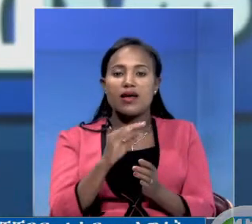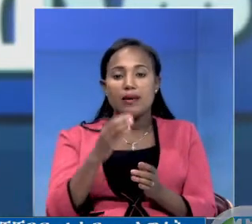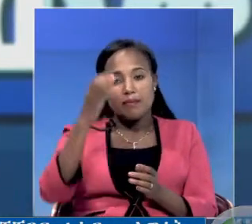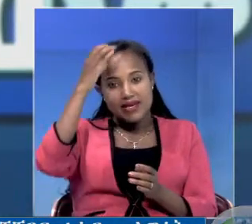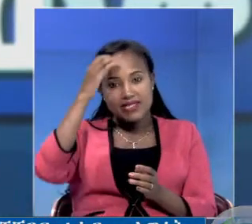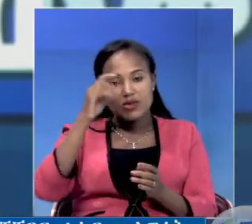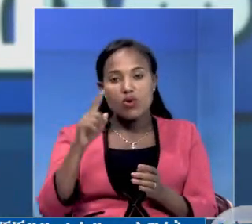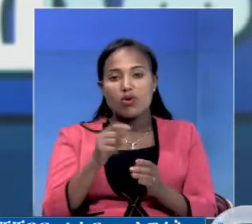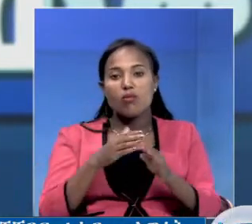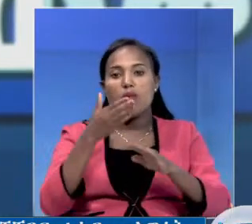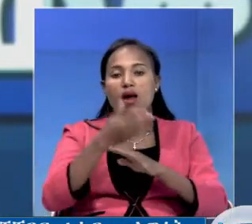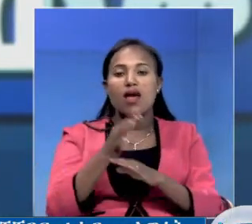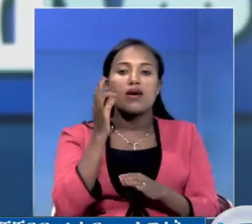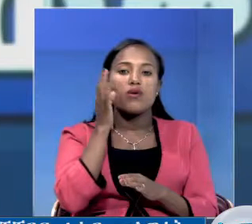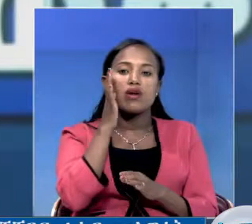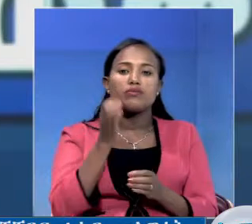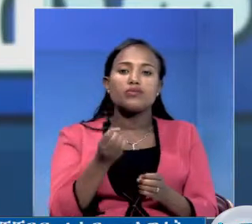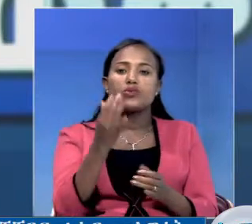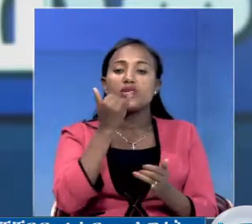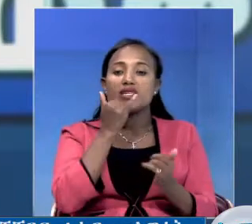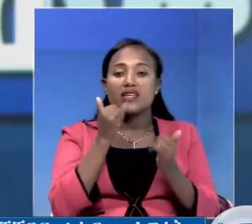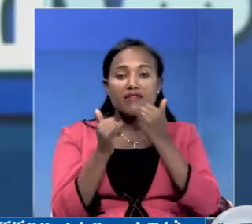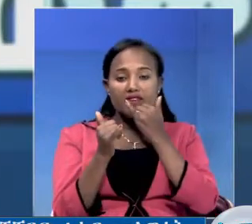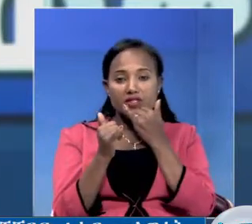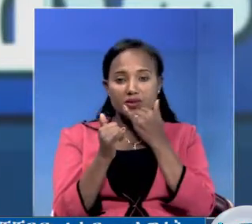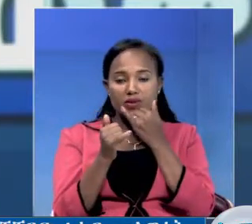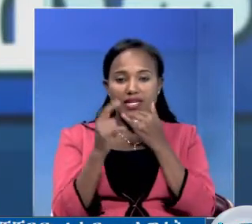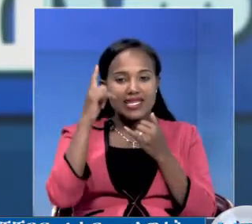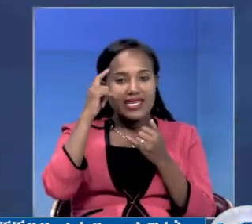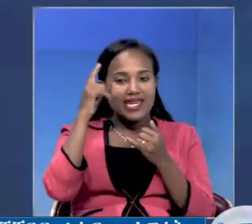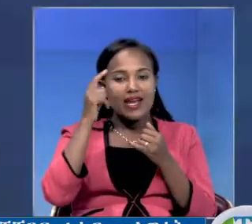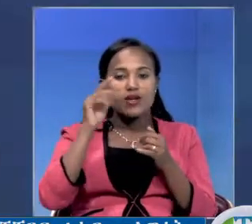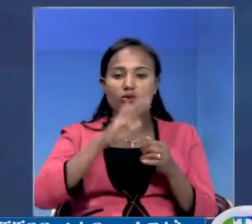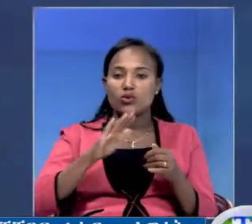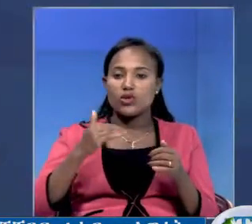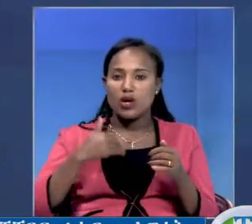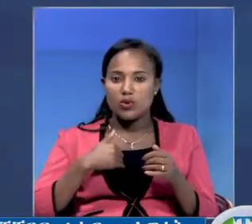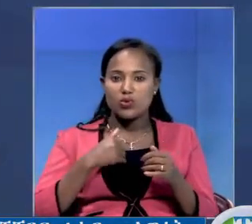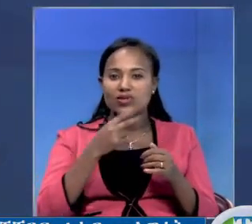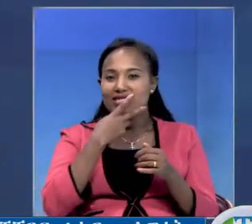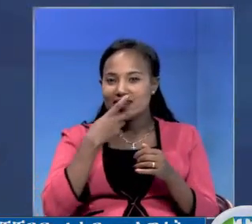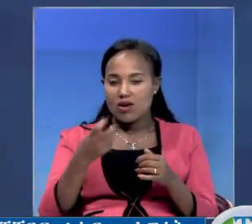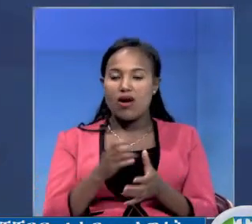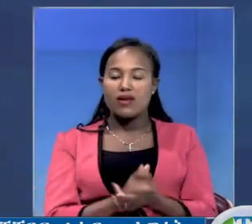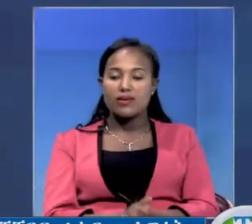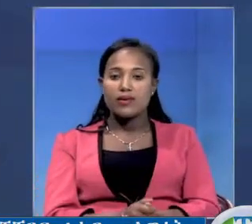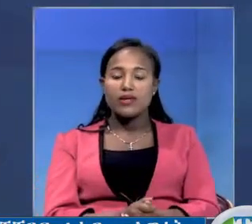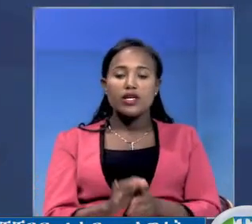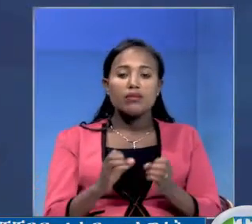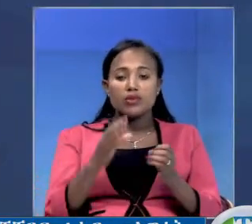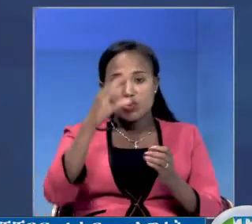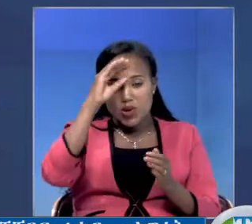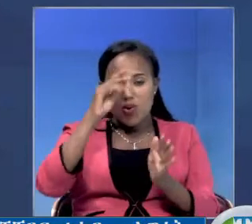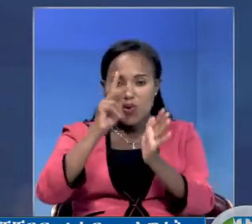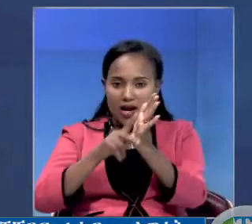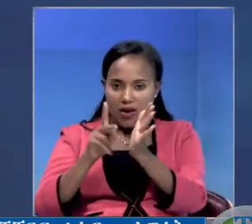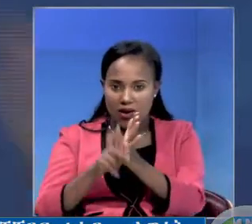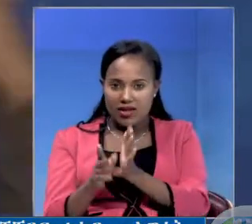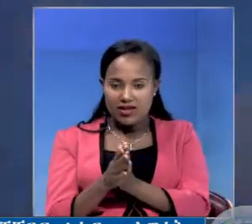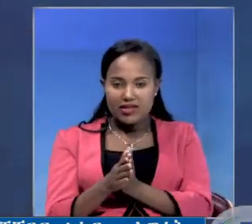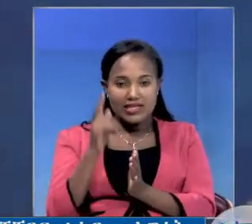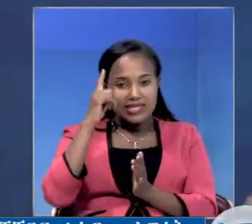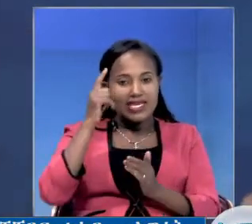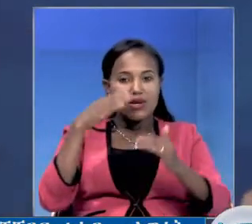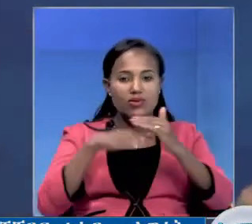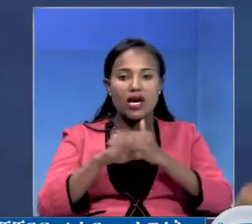መንግስት ከሆነ በኋላ ህወሓትም ብዙ ያጠፋቸው የትግራይ ልጆች አሉ። ሰርቀዋል። ብዙ ሰው ገለዋል። ትግራይ